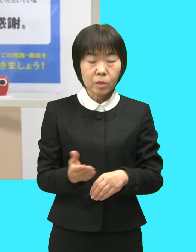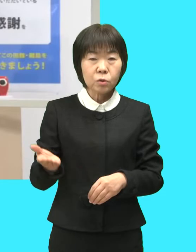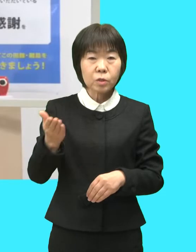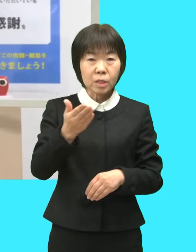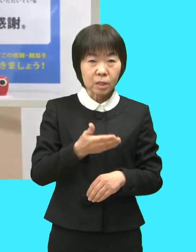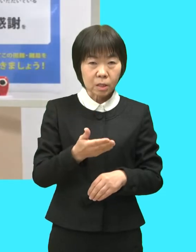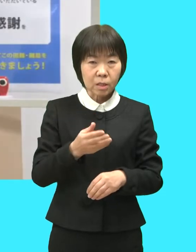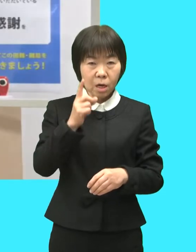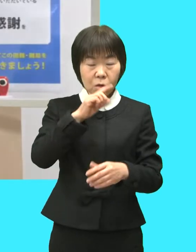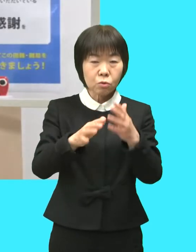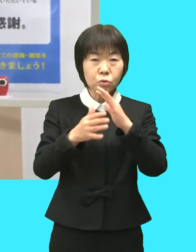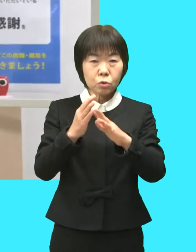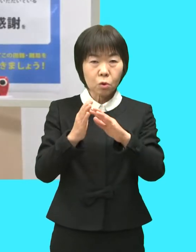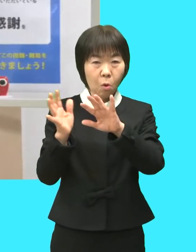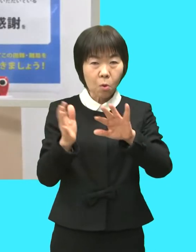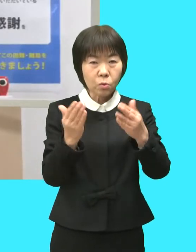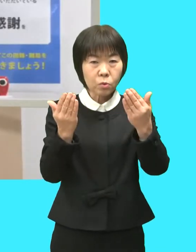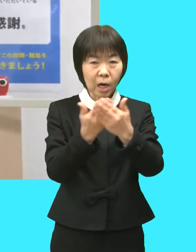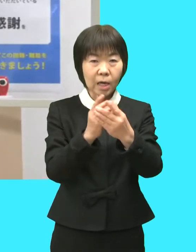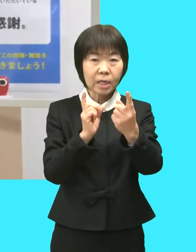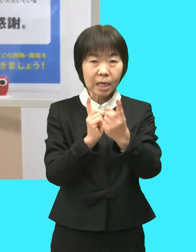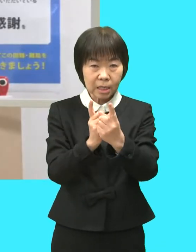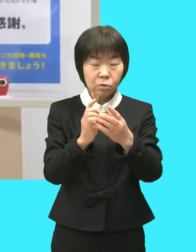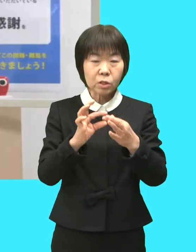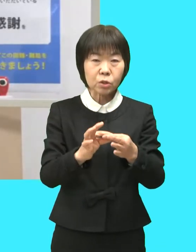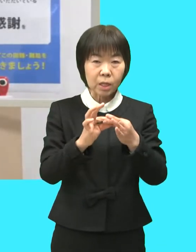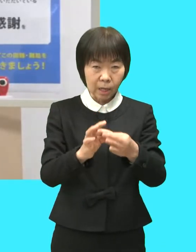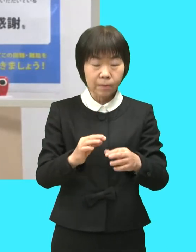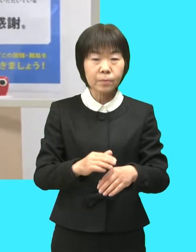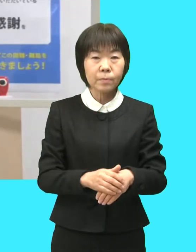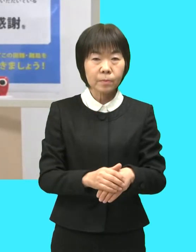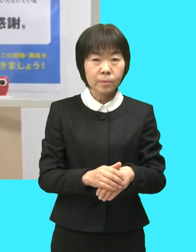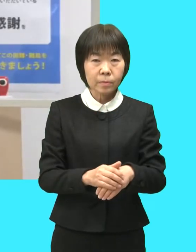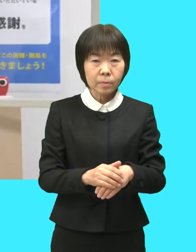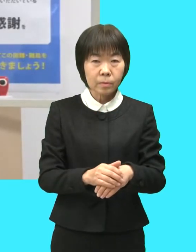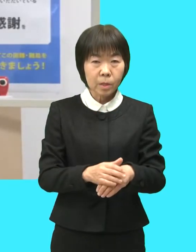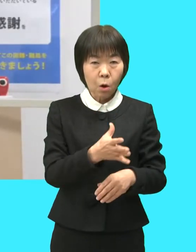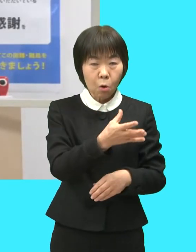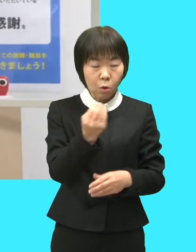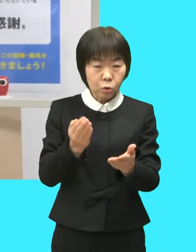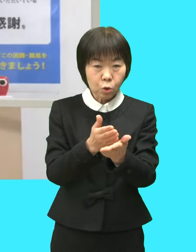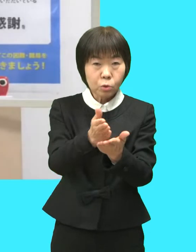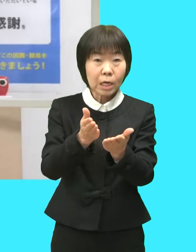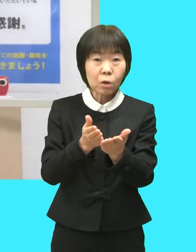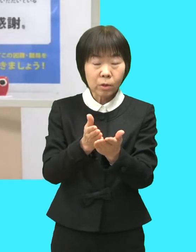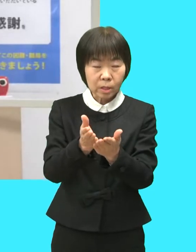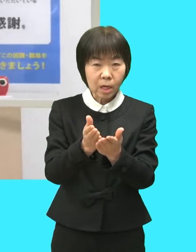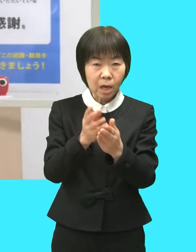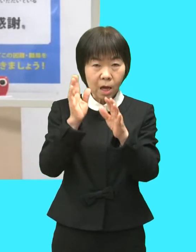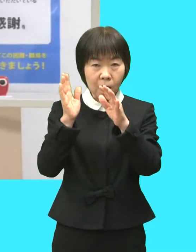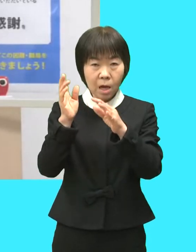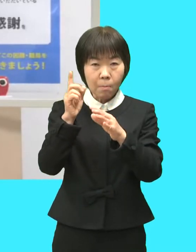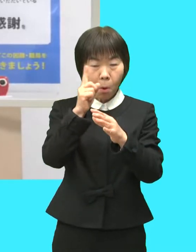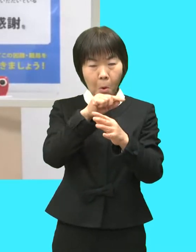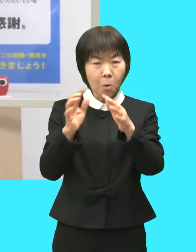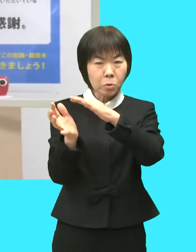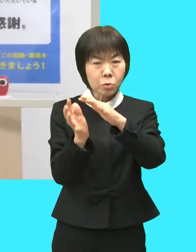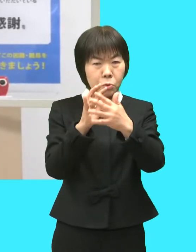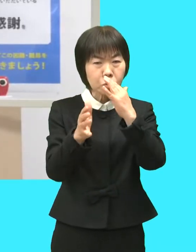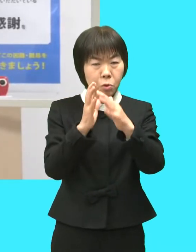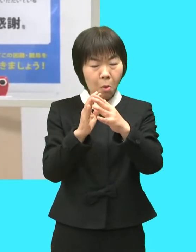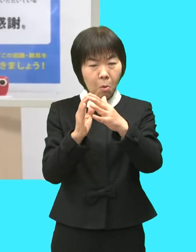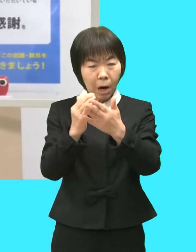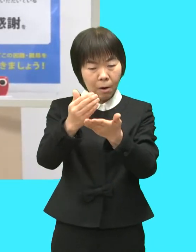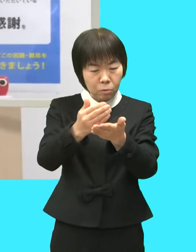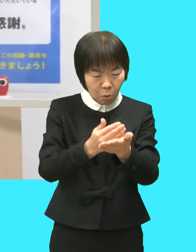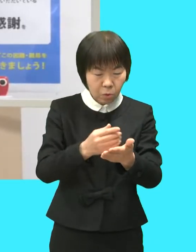次に、風評風化対策についてであります。多くの分野において風評が根強く残